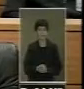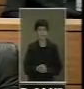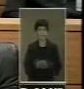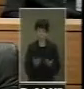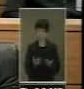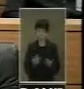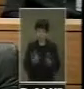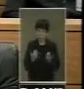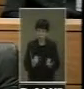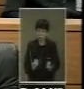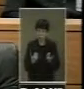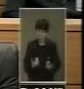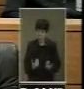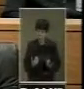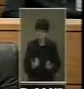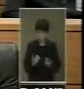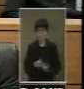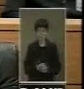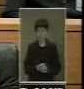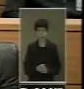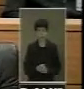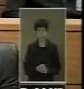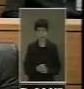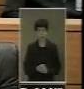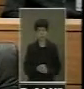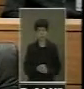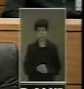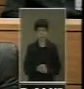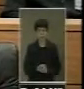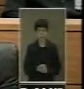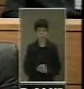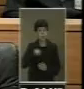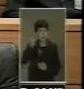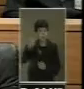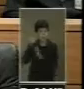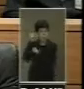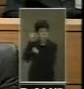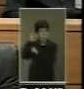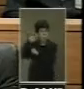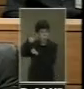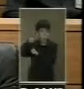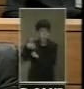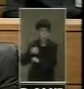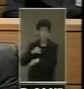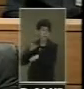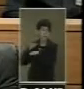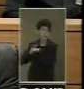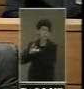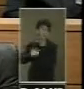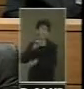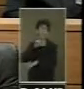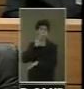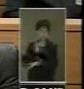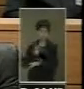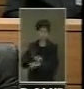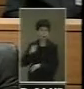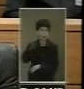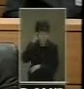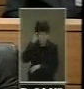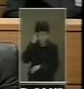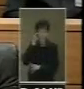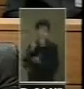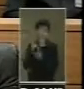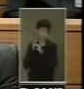ดังนั้นวันนี้เพื่อนผมที่อยู่ตรงนั้นผมไม่ตำหนิท่านหรอกครับเมื่อท่านเชื่ออย่างนั้น